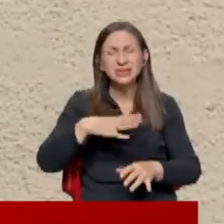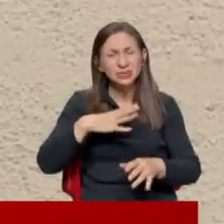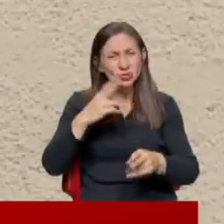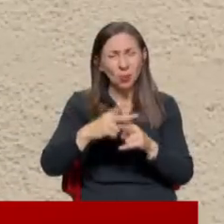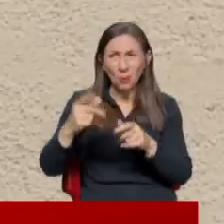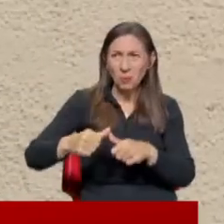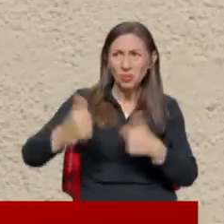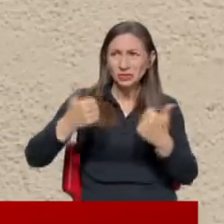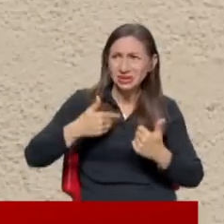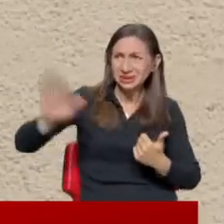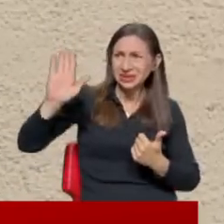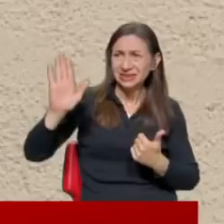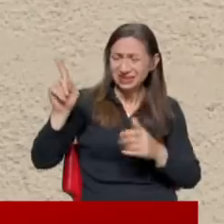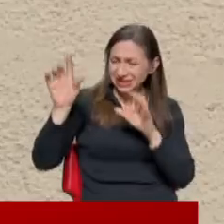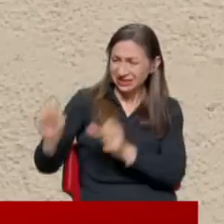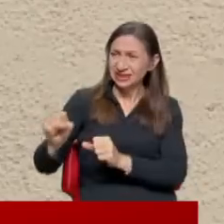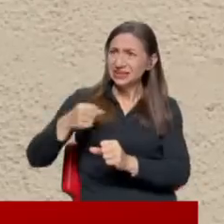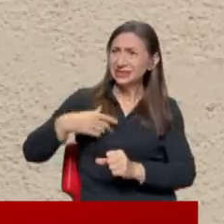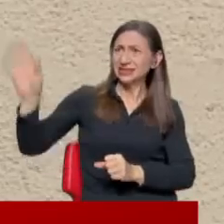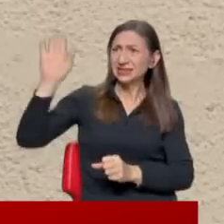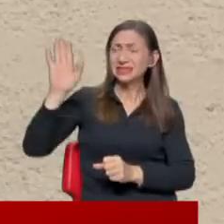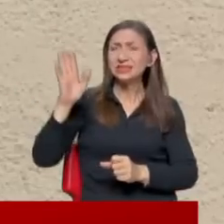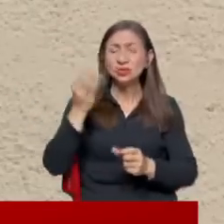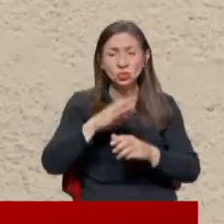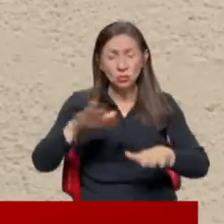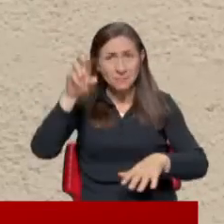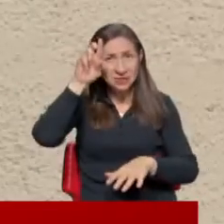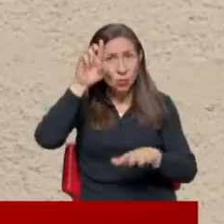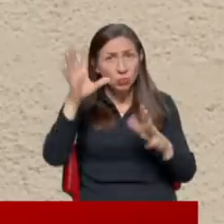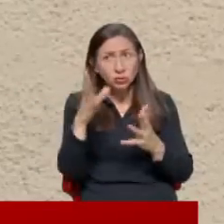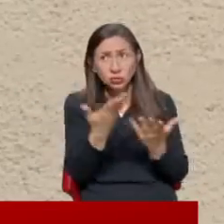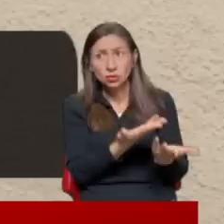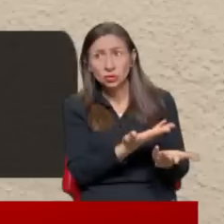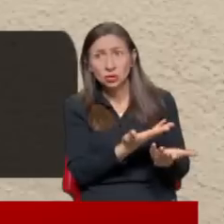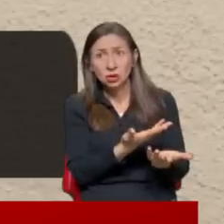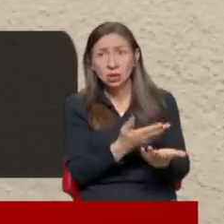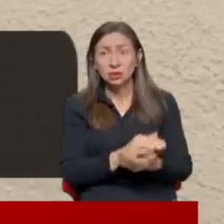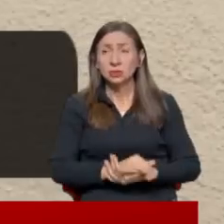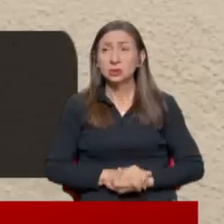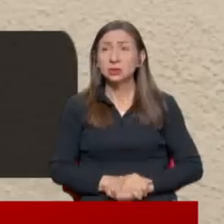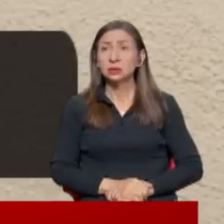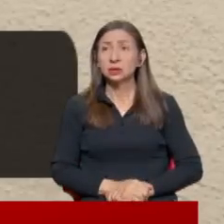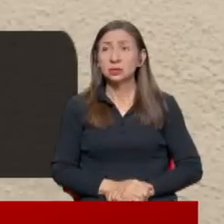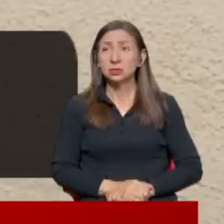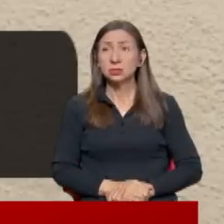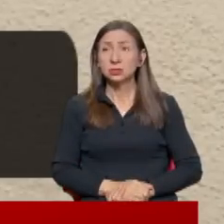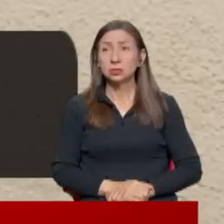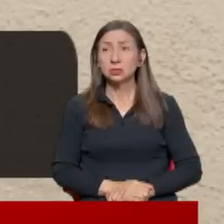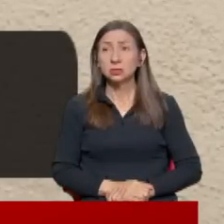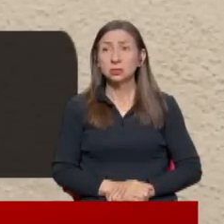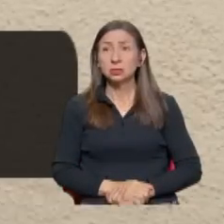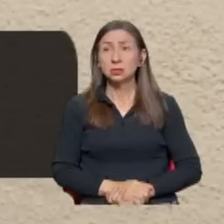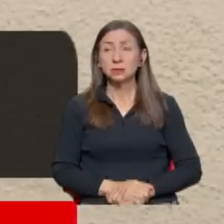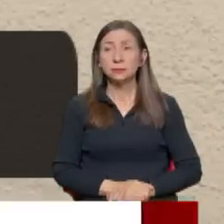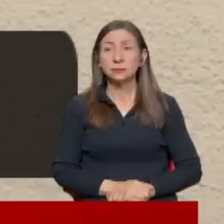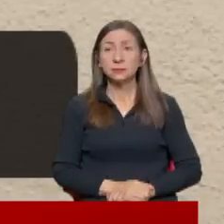önce ondan boşanmak, onun da yakalanmasını istiyorum. Hani gerçekten çocukların psikolojik olarak çok kötü durumda. Polis gelmiş diyor silah değil.